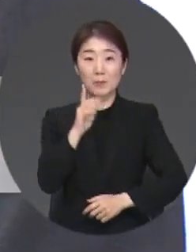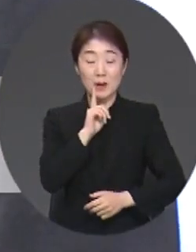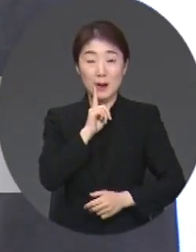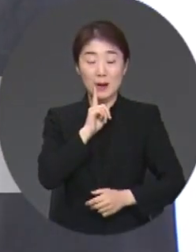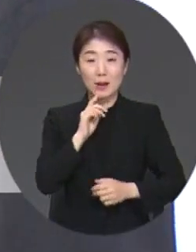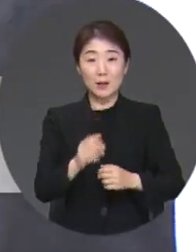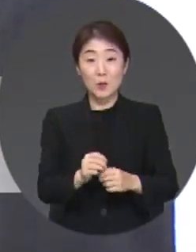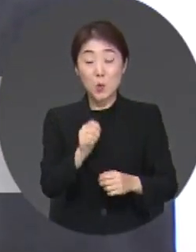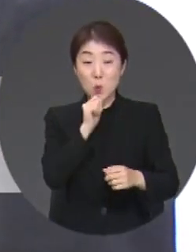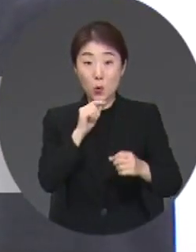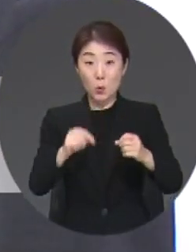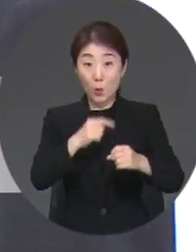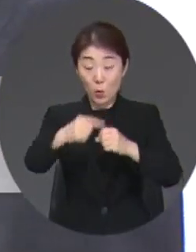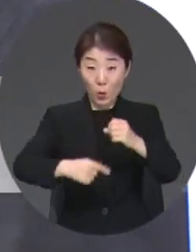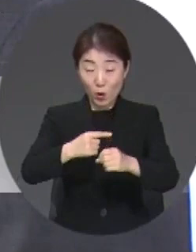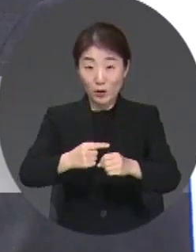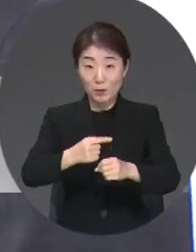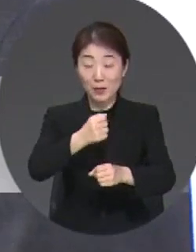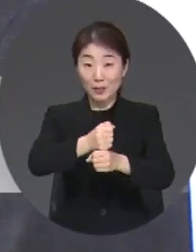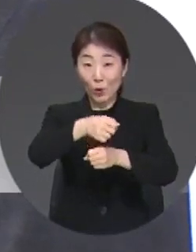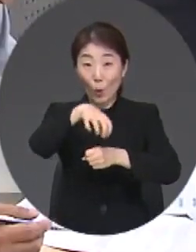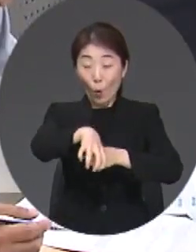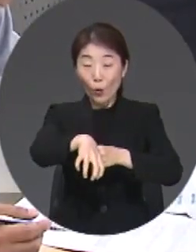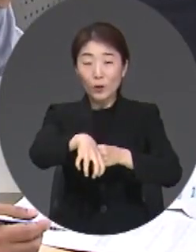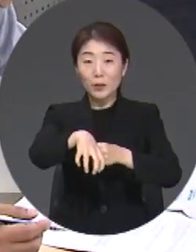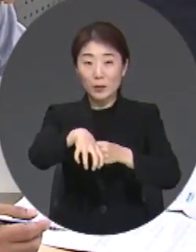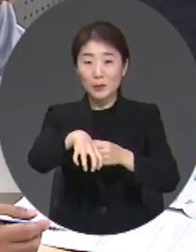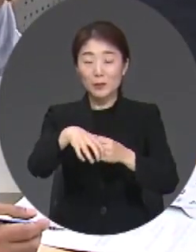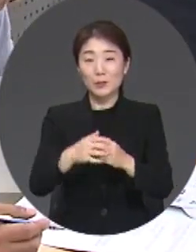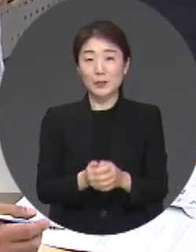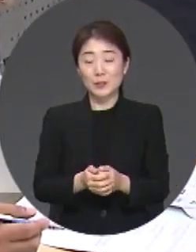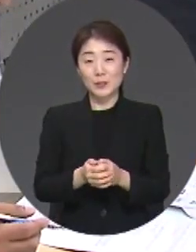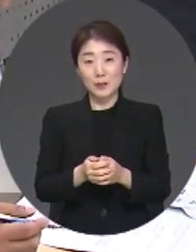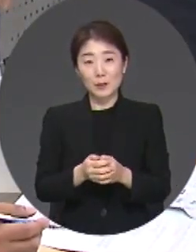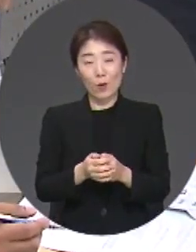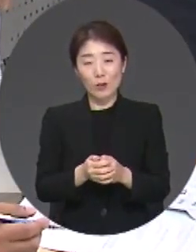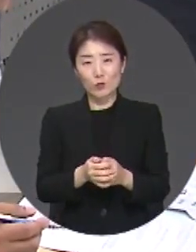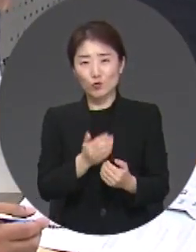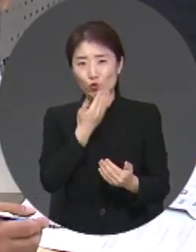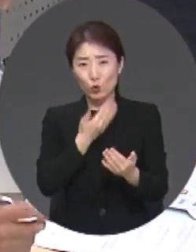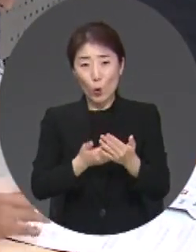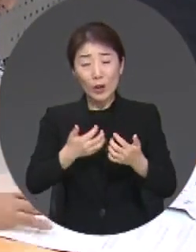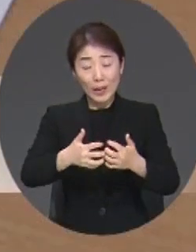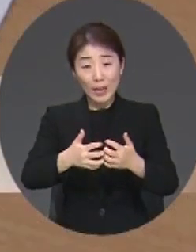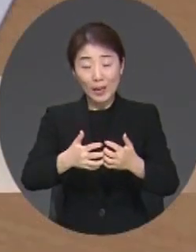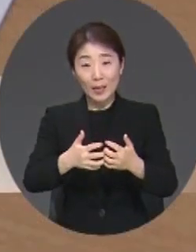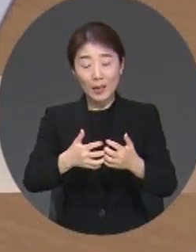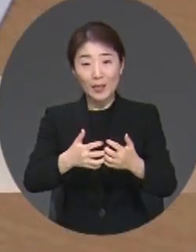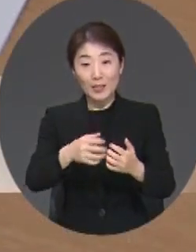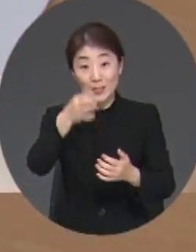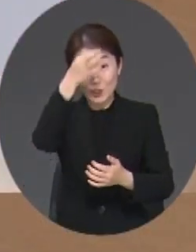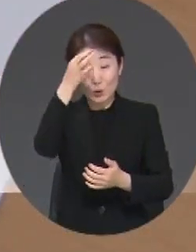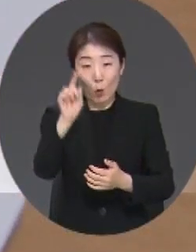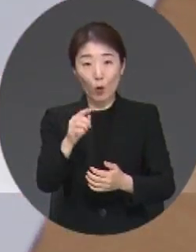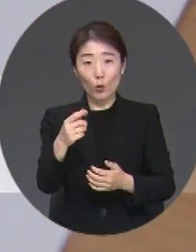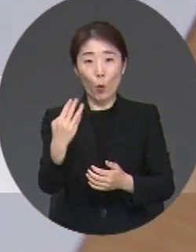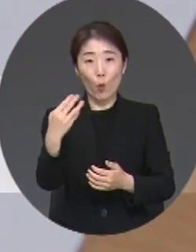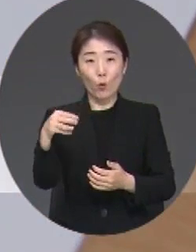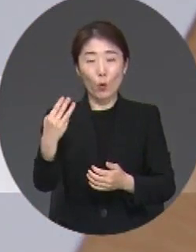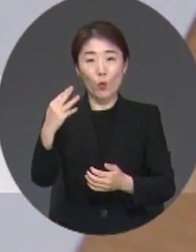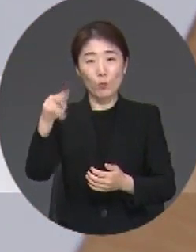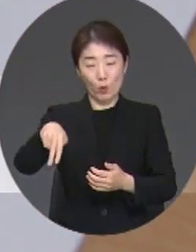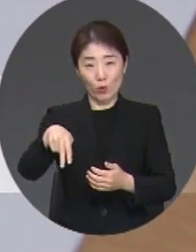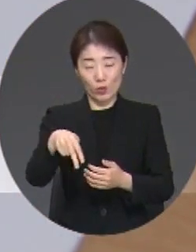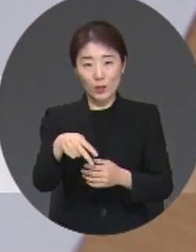소형모듈원전 제작 지원센터는 소형모듈원전 주기기 제작의 핵심 기술인 로봇 용접 기술을 활용해